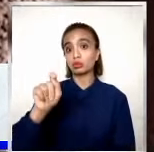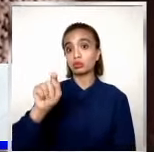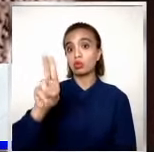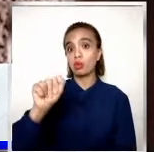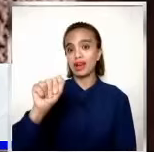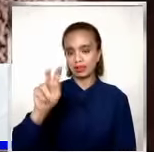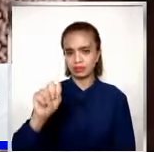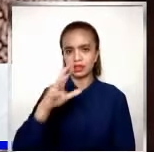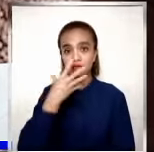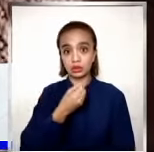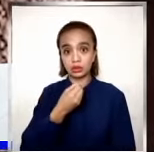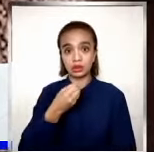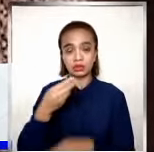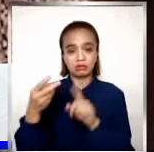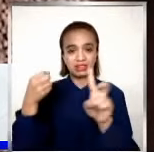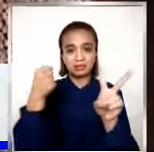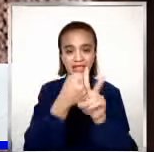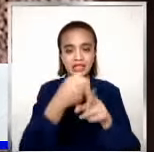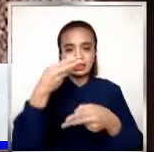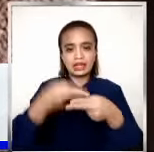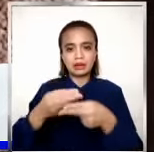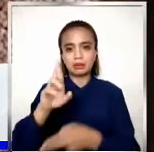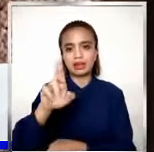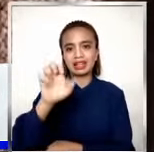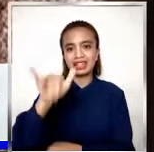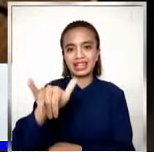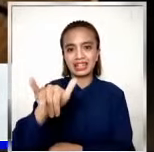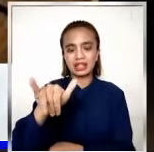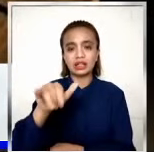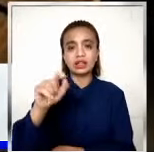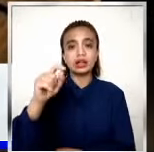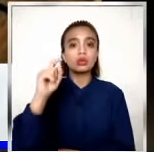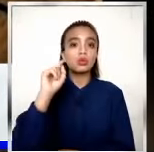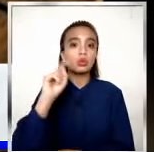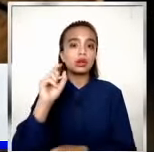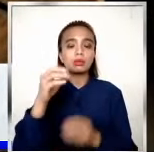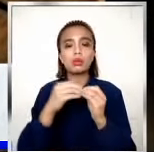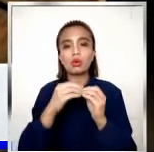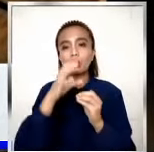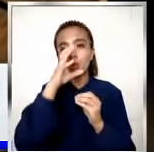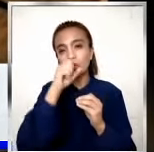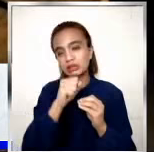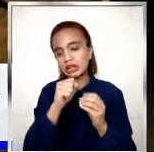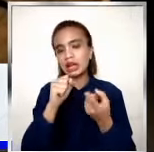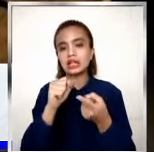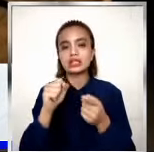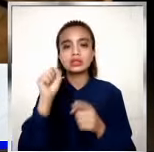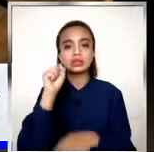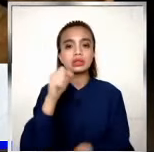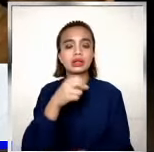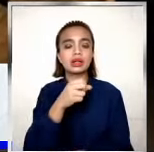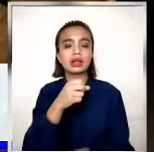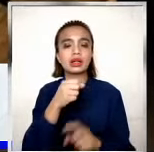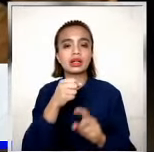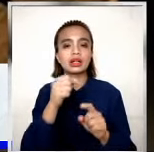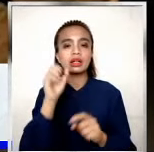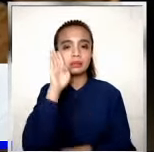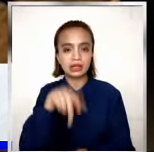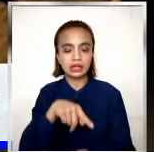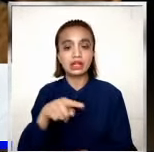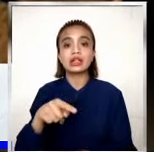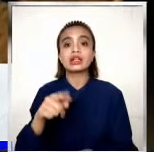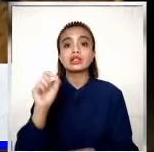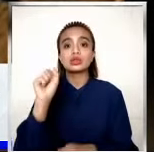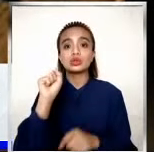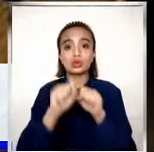Cuenca Sobremisana na nakatatandang kapatid ng suspect. Ayon sa pulisya, binaril ng suspect ang biktima sa loob ng